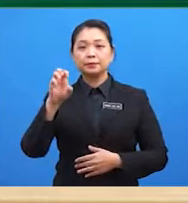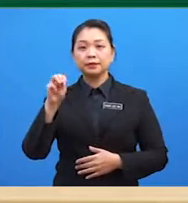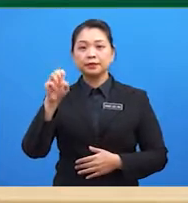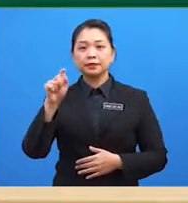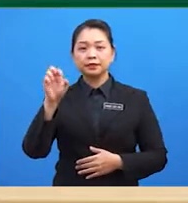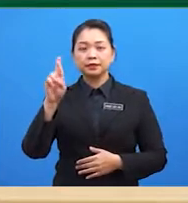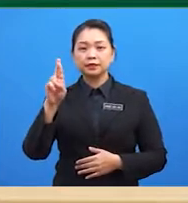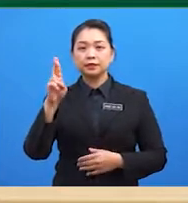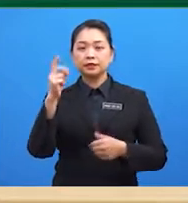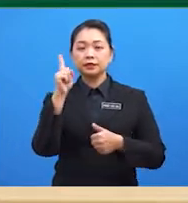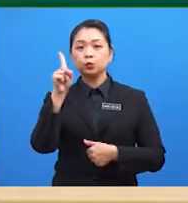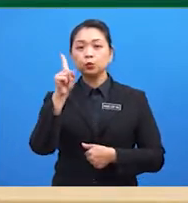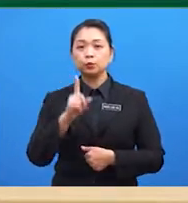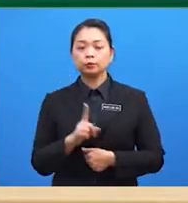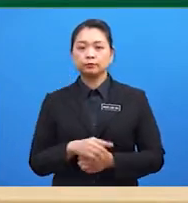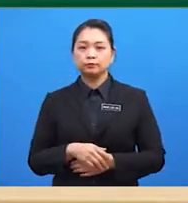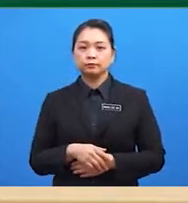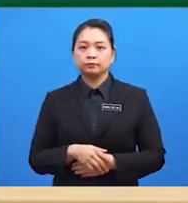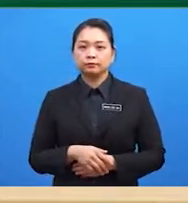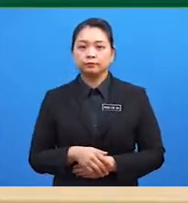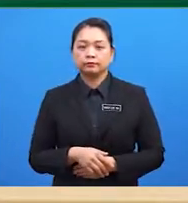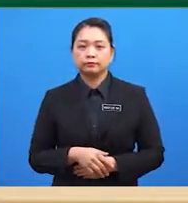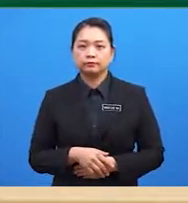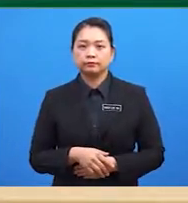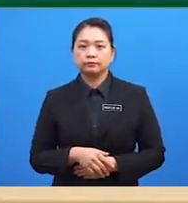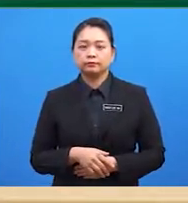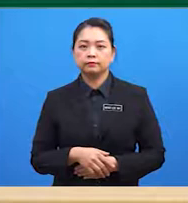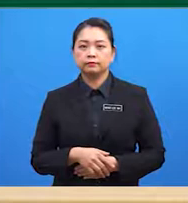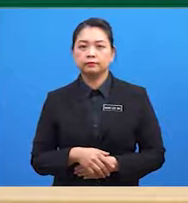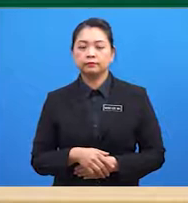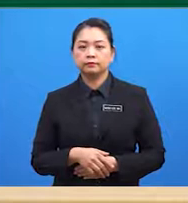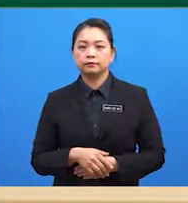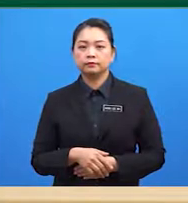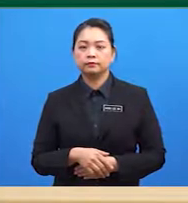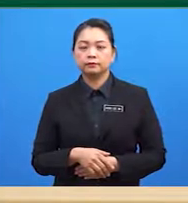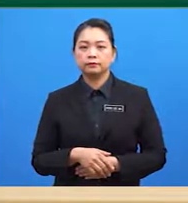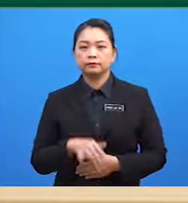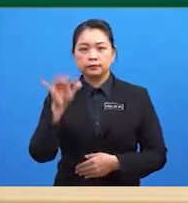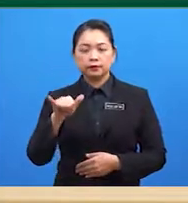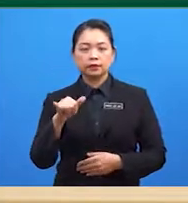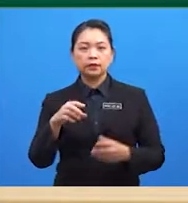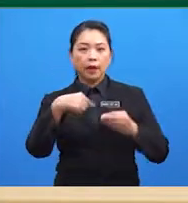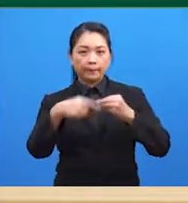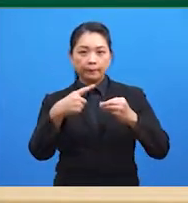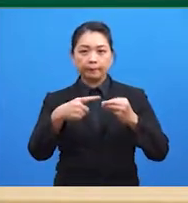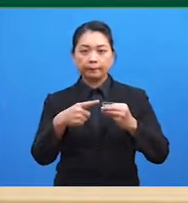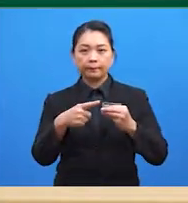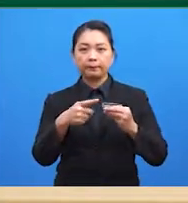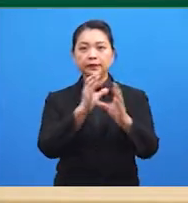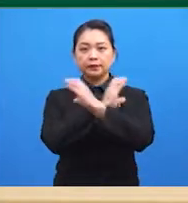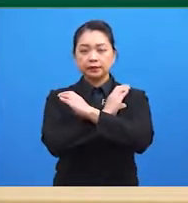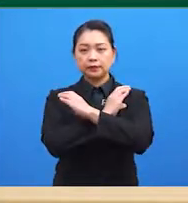iaitu syair Ikan Terubuk yang mengisahkan percintaan antara